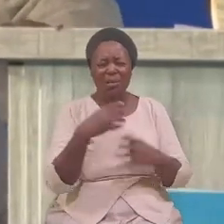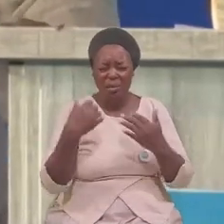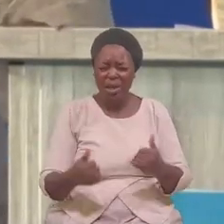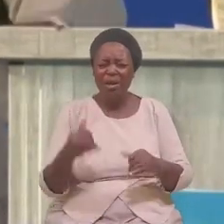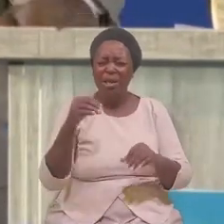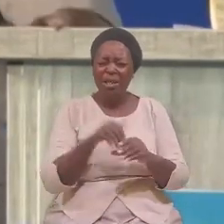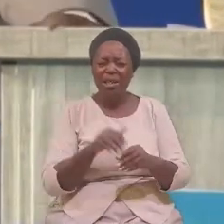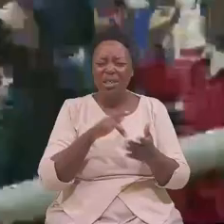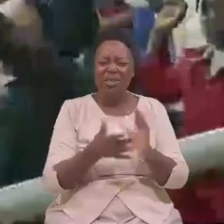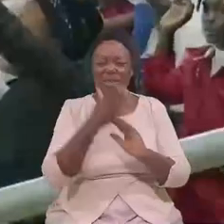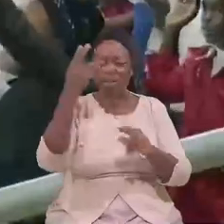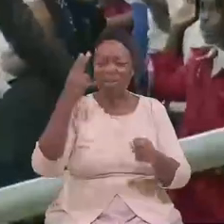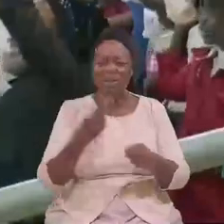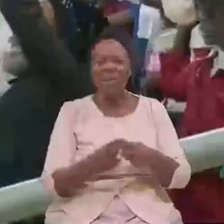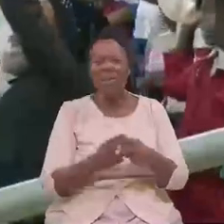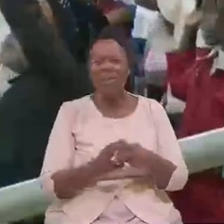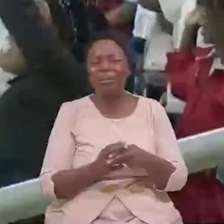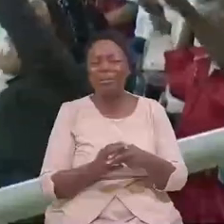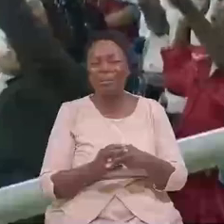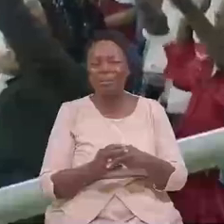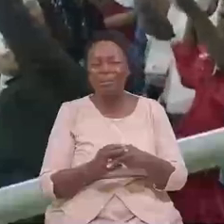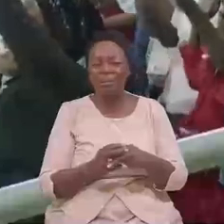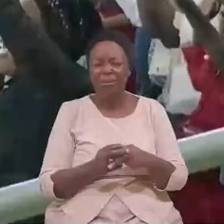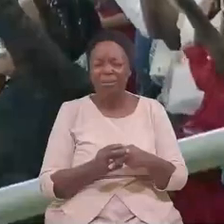de Jésus.